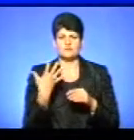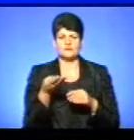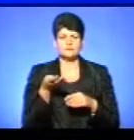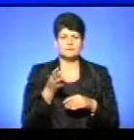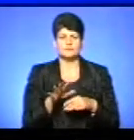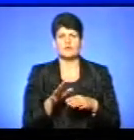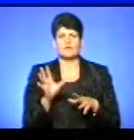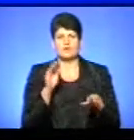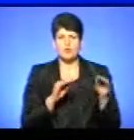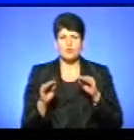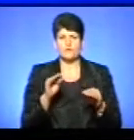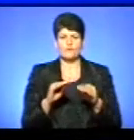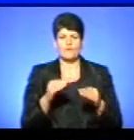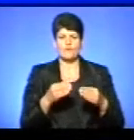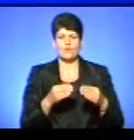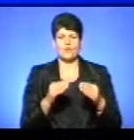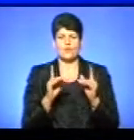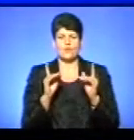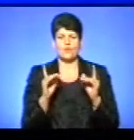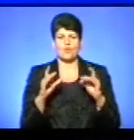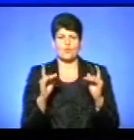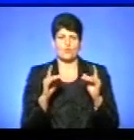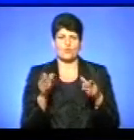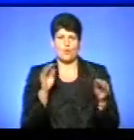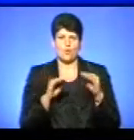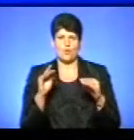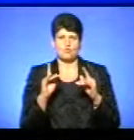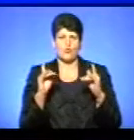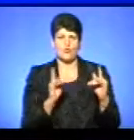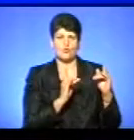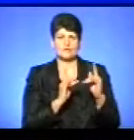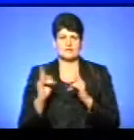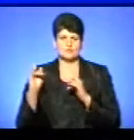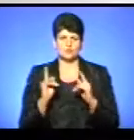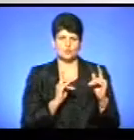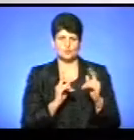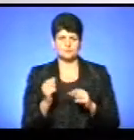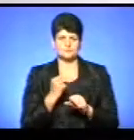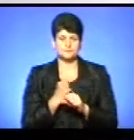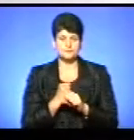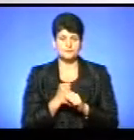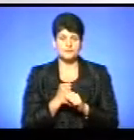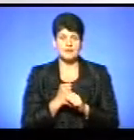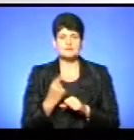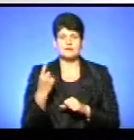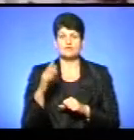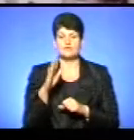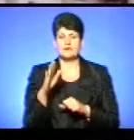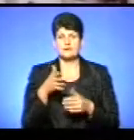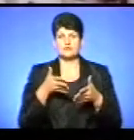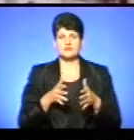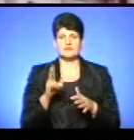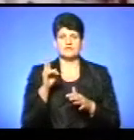комплект упакований у коробку-колиску з картону. Детальніше у сюжеті Богдана Буденчука. З 1 вересня в області